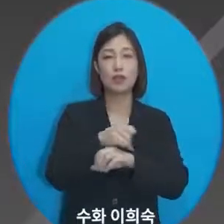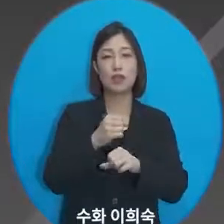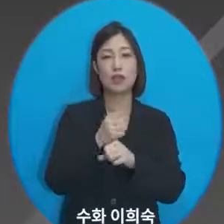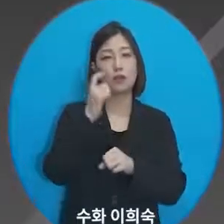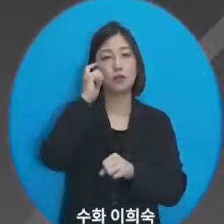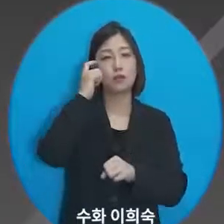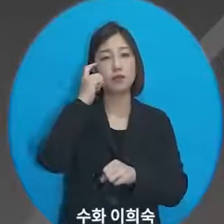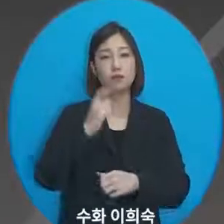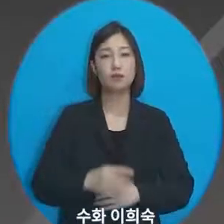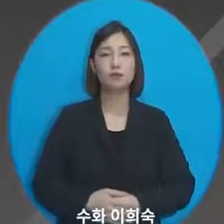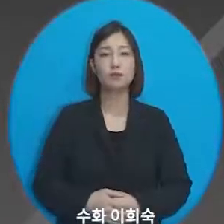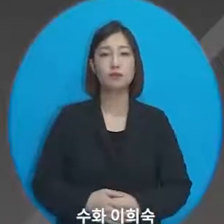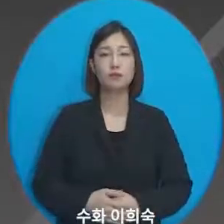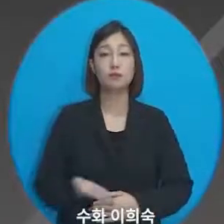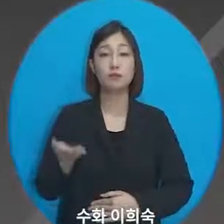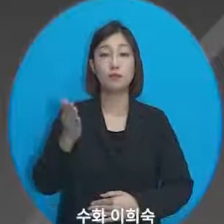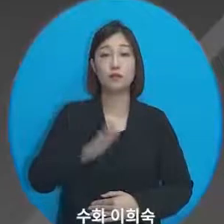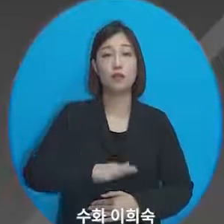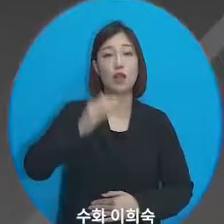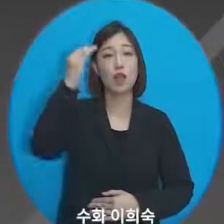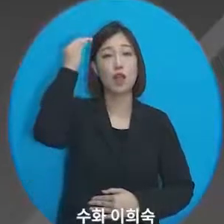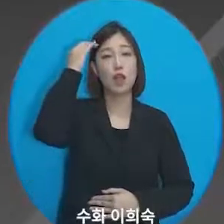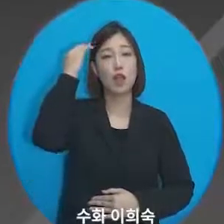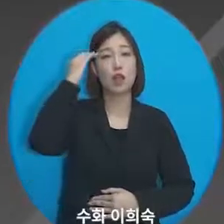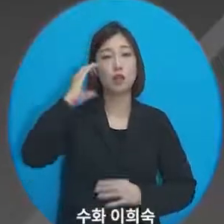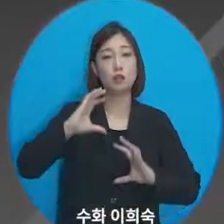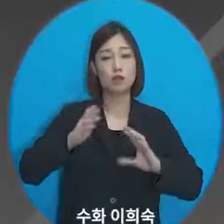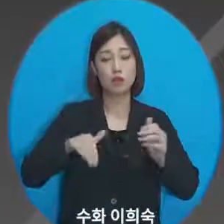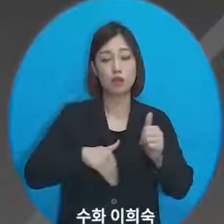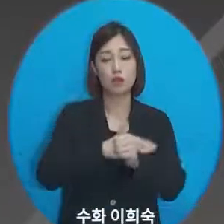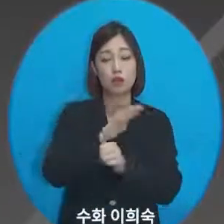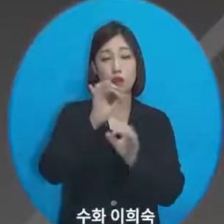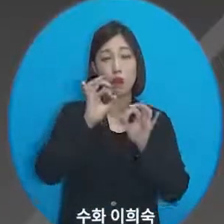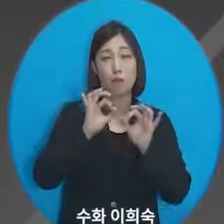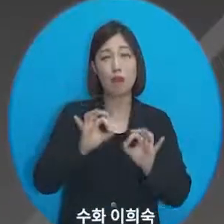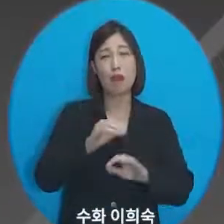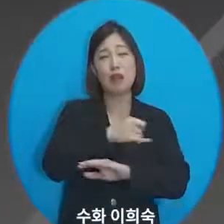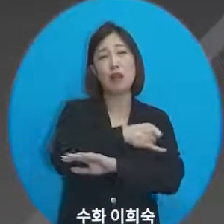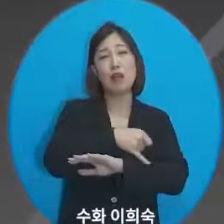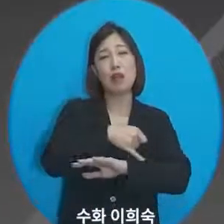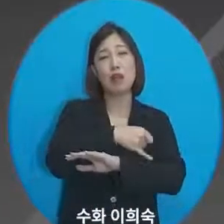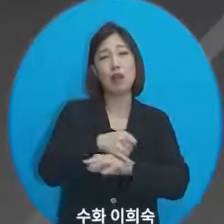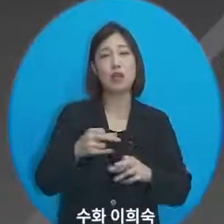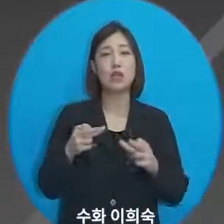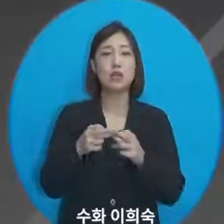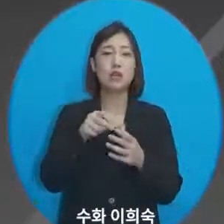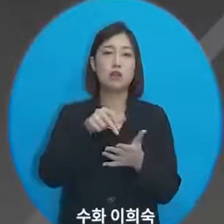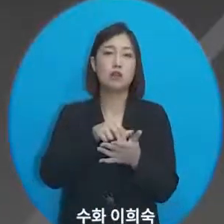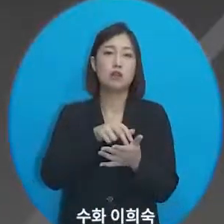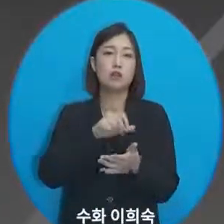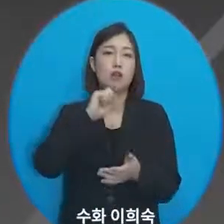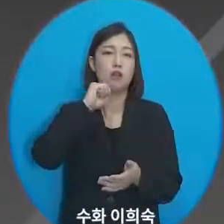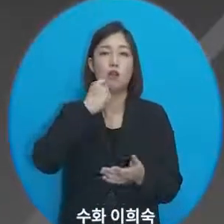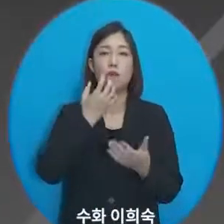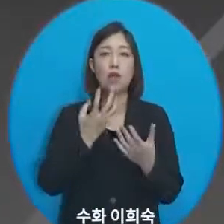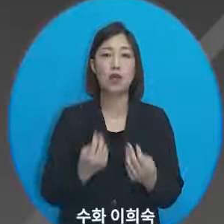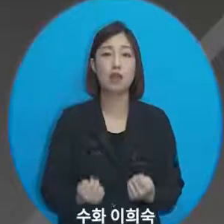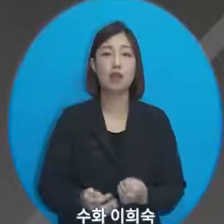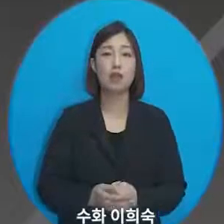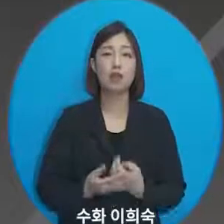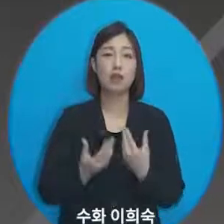그렇지만 그 대한민국에는 무수히 많은 장애물들이 있습니다. 계단과 휠체어 장애인들을 위한